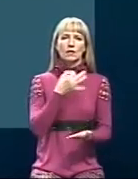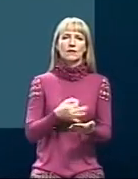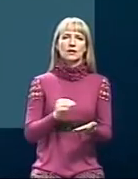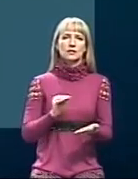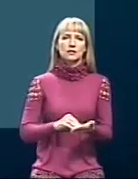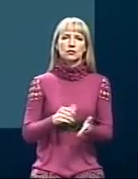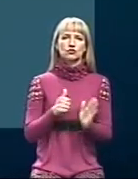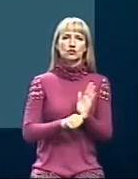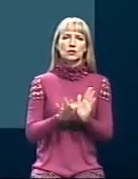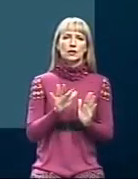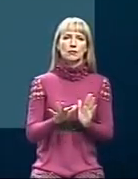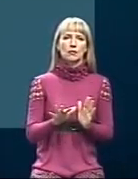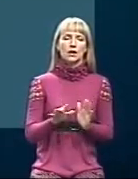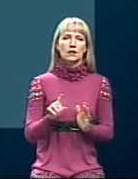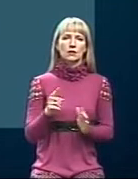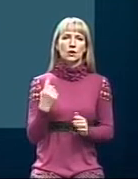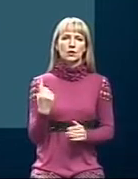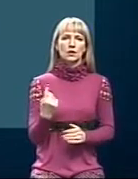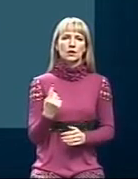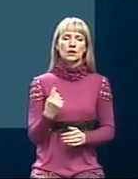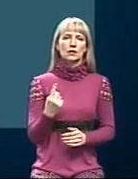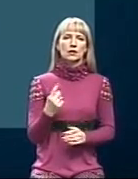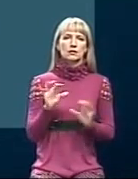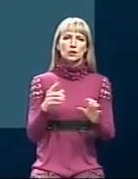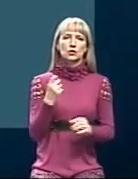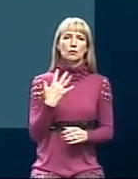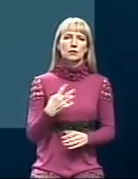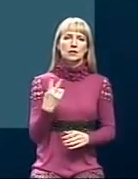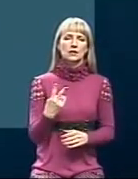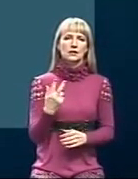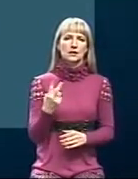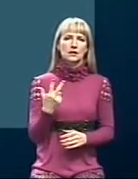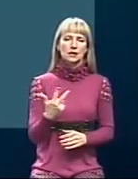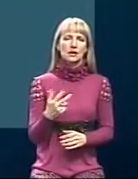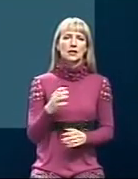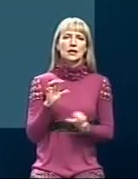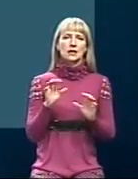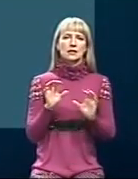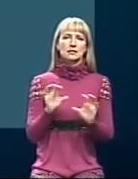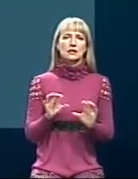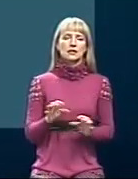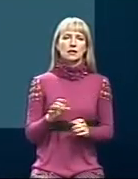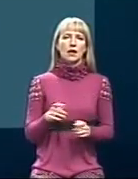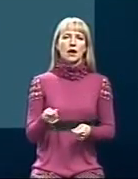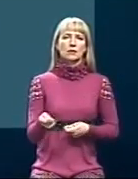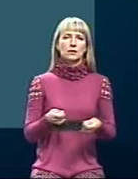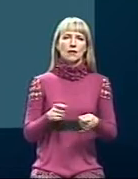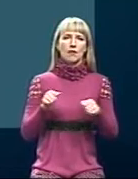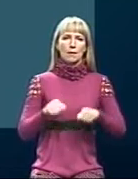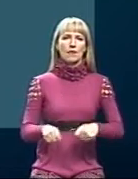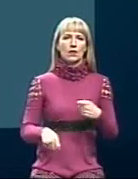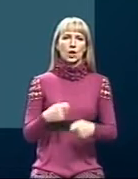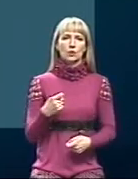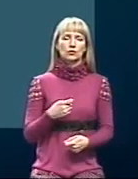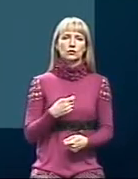статтями 65 прим. 1, статті 153 та статті 91 Кодексу про адміністративне правопорушення. Передбачена відповідальність